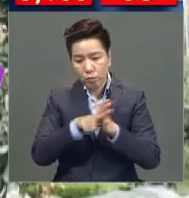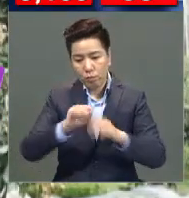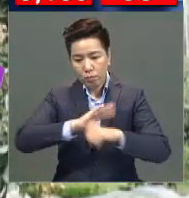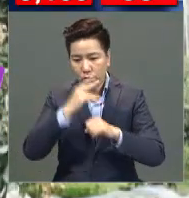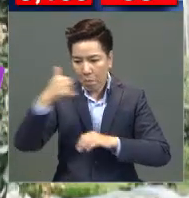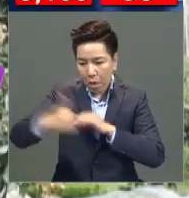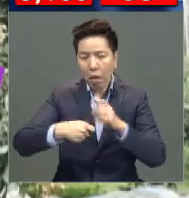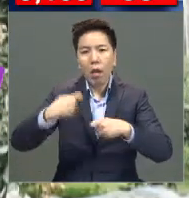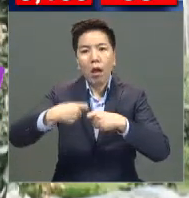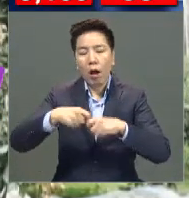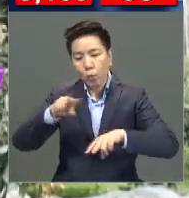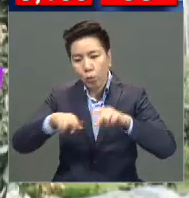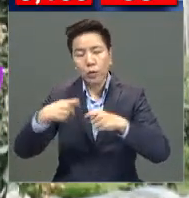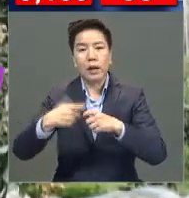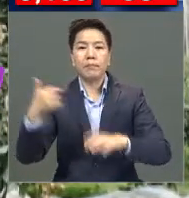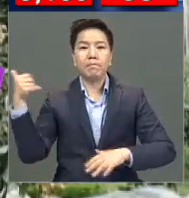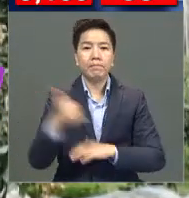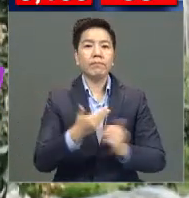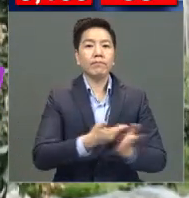ระบาดรอบสองในจีนทำให้โรงงานผลิตลำไยอบแห้งรับซื้อลำไยได้น้อยลงนอกจากนี้ศุลกากรจีนกเพลงคลาสเรื่องของการสำแดงราคานำเข้าลำไยทำให้เกิดความล่าช้าในขั้นตอนการนำเข้าส่งออกไปยังจีนขณะที่พ่อค้าชาวจีนเองค่ะก็ลดจำนวนการเดินทางเข้ามาในช่วงนี้จากมาตรการคุมเข้มนะเรื่องของสถานการณ์ไวรัสโควีย์19